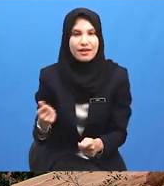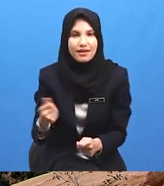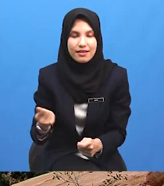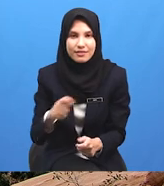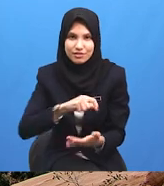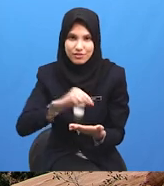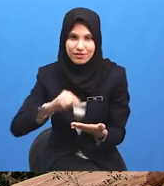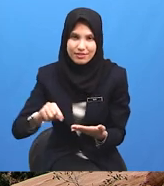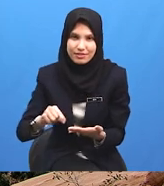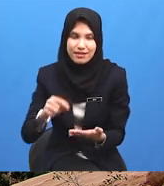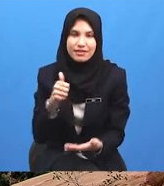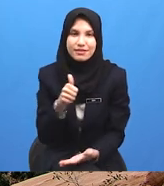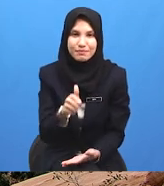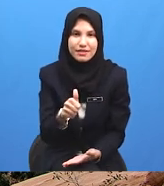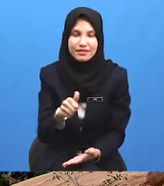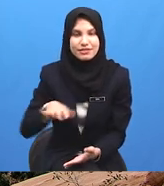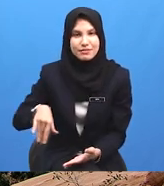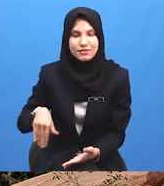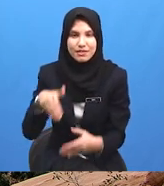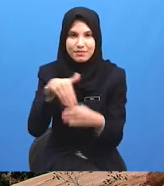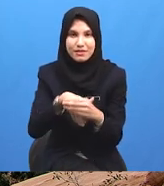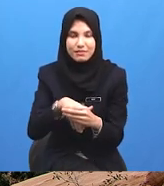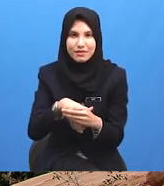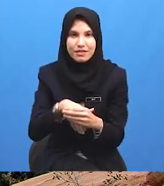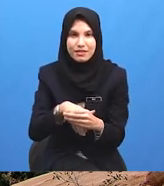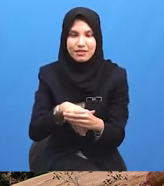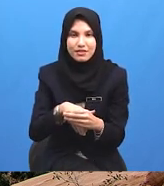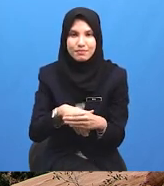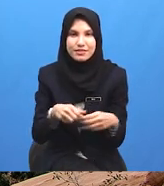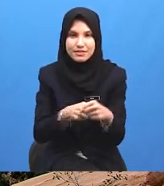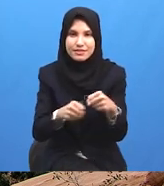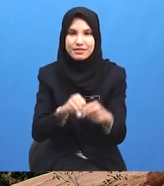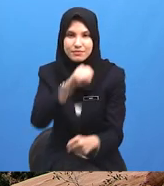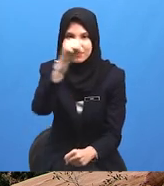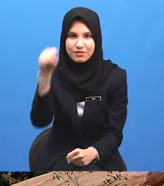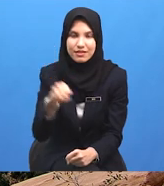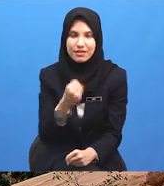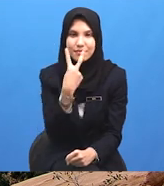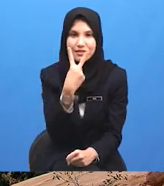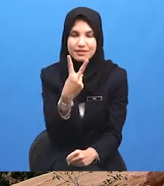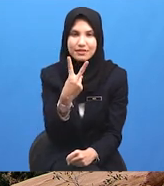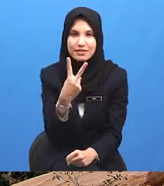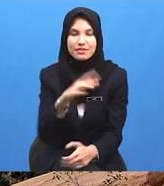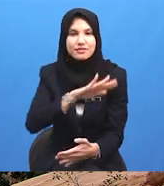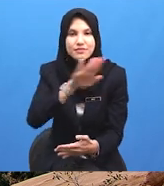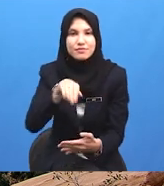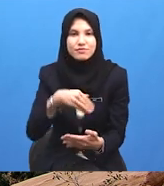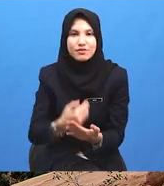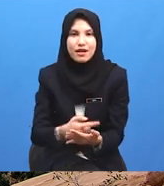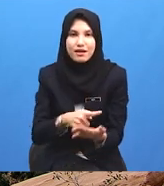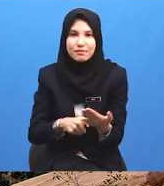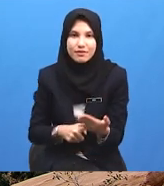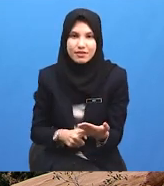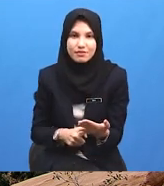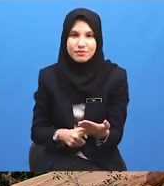Terbaik! Sebelum saya mendalami topik Sistem Suria, mari kita lihat secara menyeluruh apa yang kamu